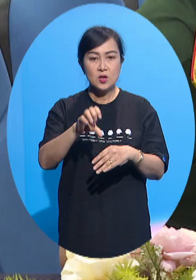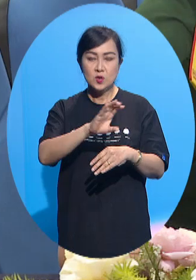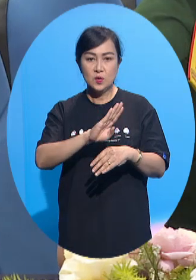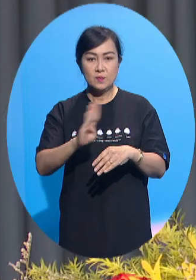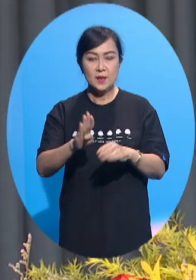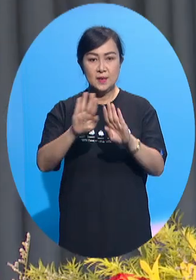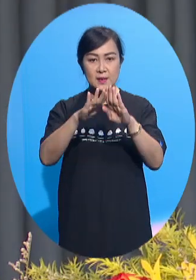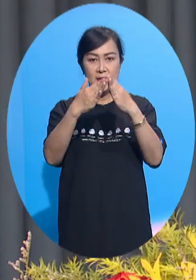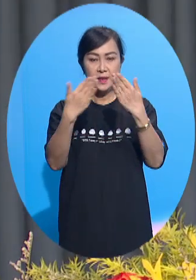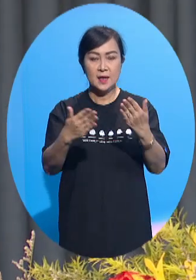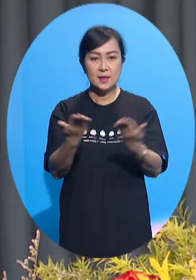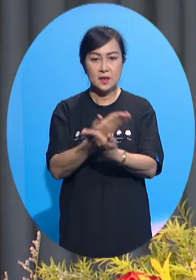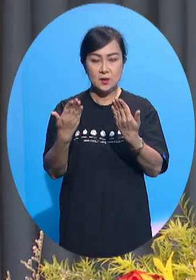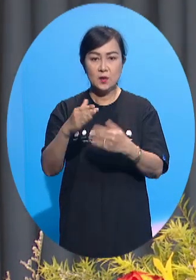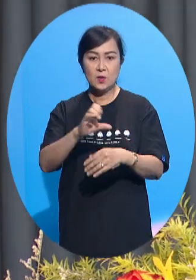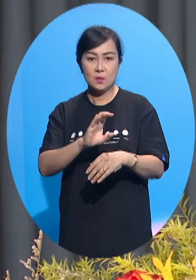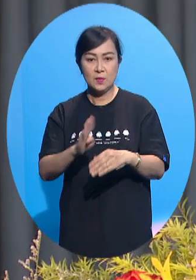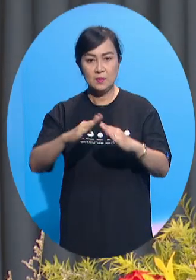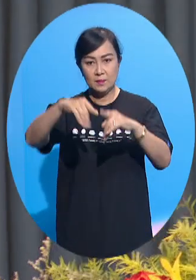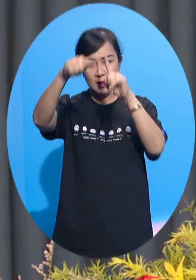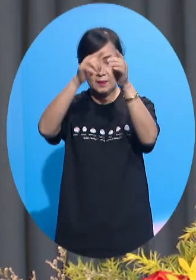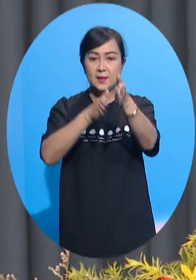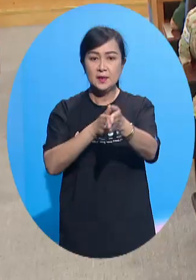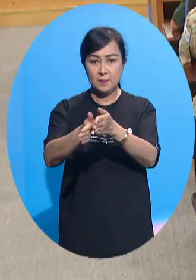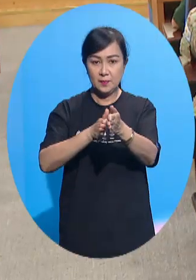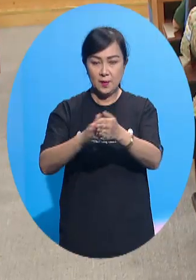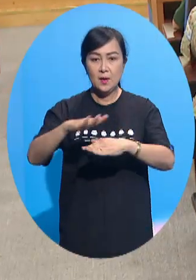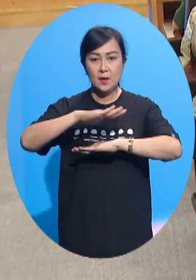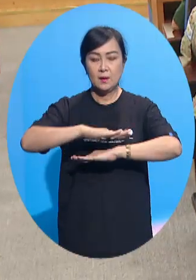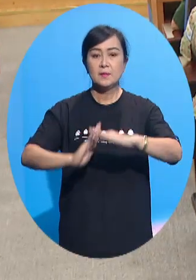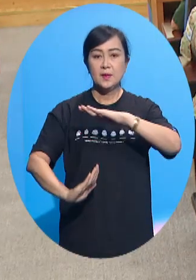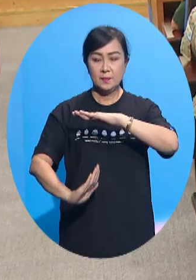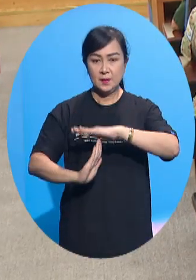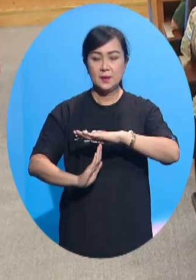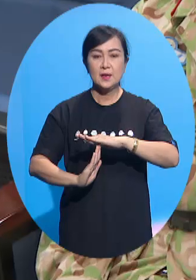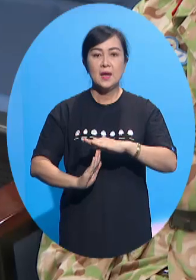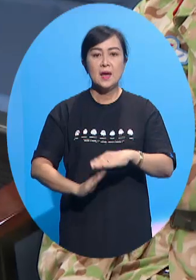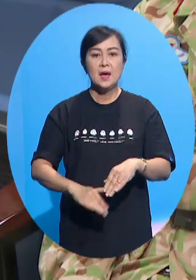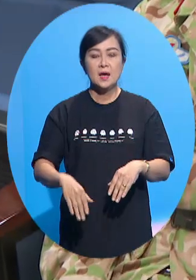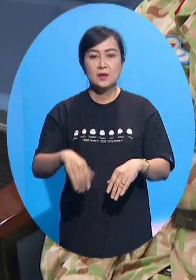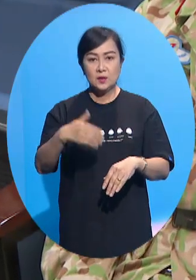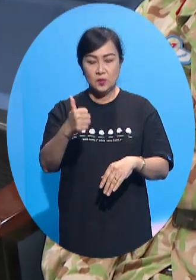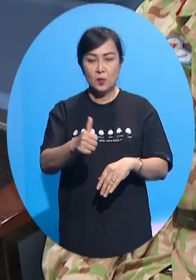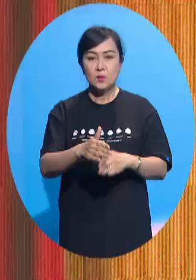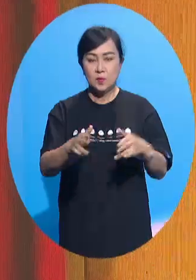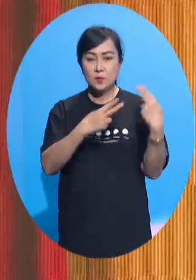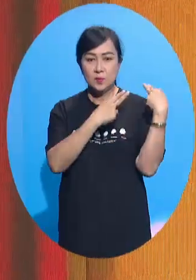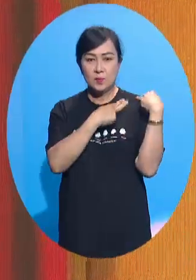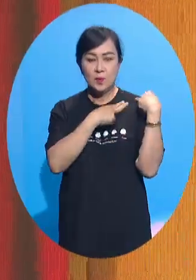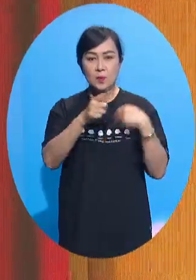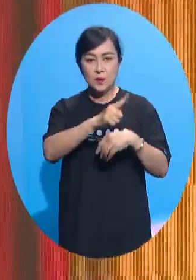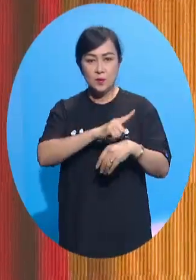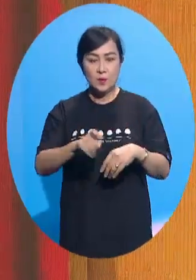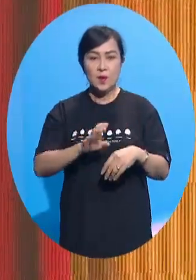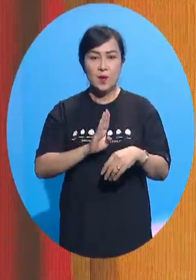bị và triển khai các thê đội công binh và bệnh viện tiếp theo. Kết thúc nhiệm kỳ, đội công binh số 2 đã hoàn thành tốt nhiều nhiệm vụ, được chỉ huy